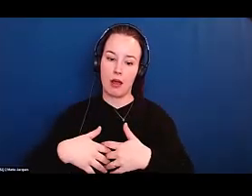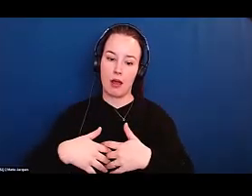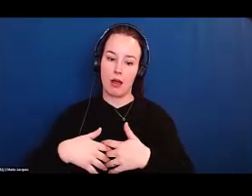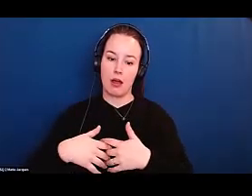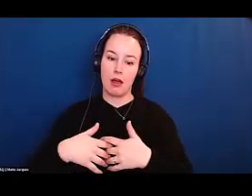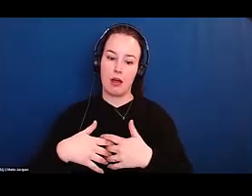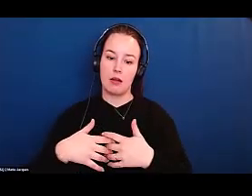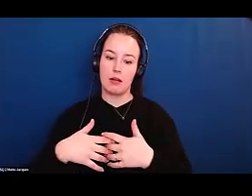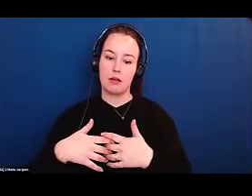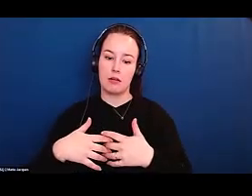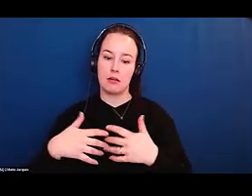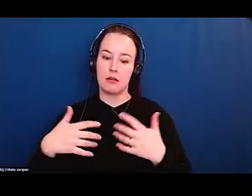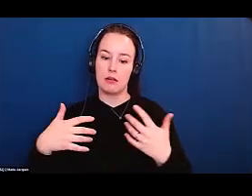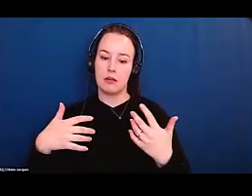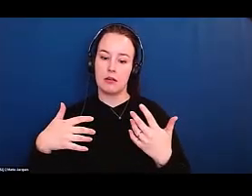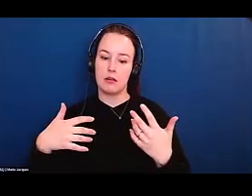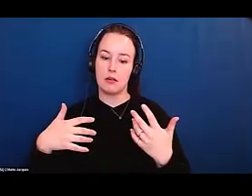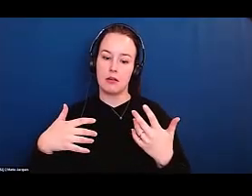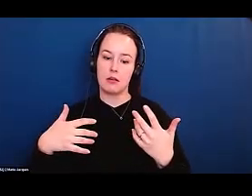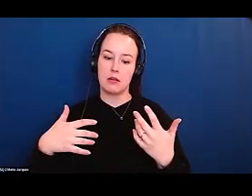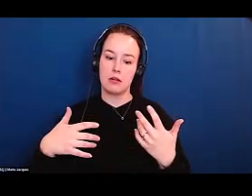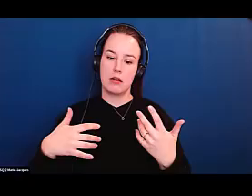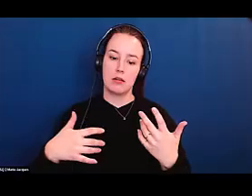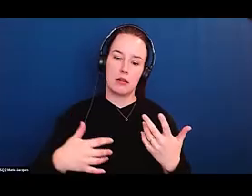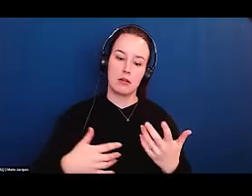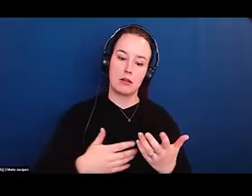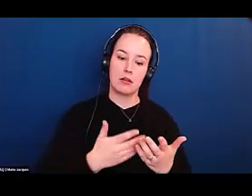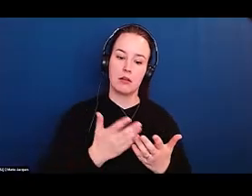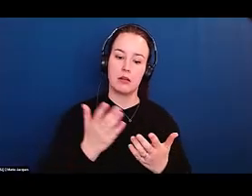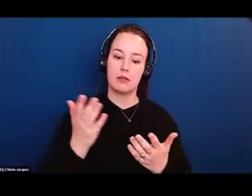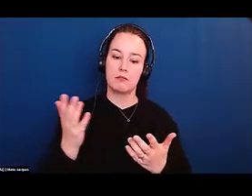seulement une politique. C'est juste comme